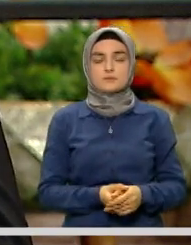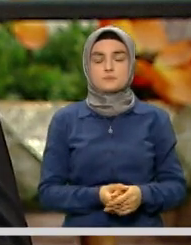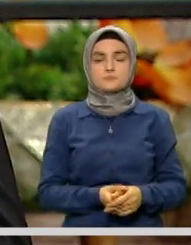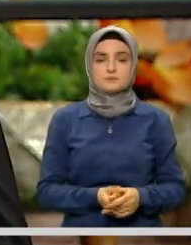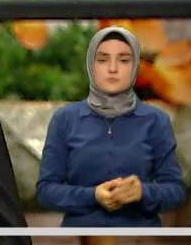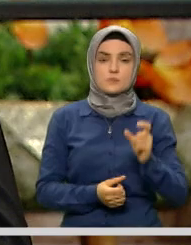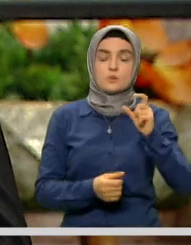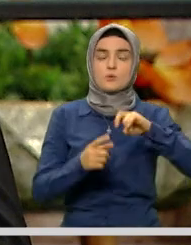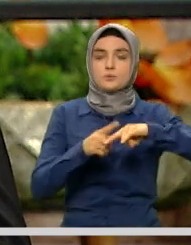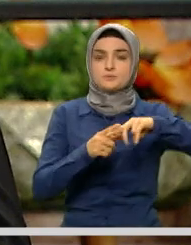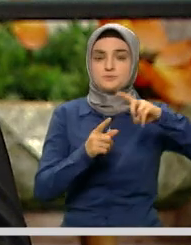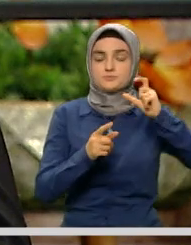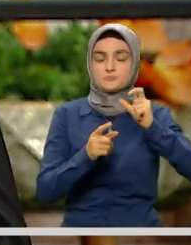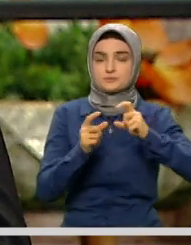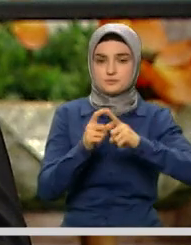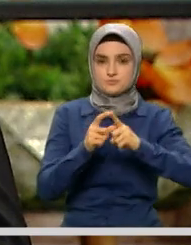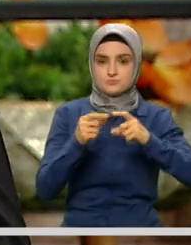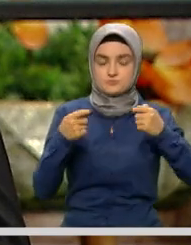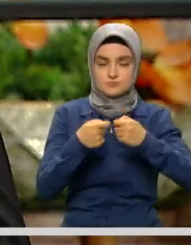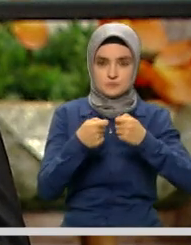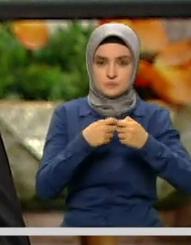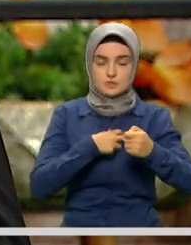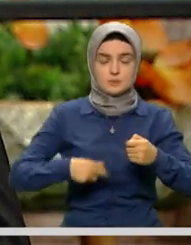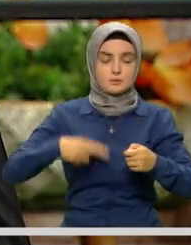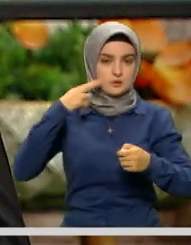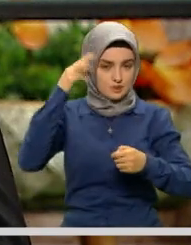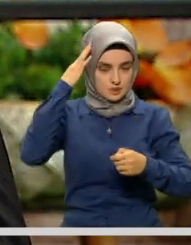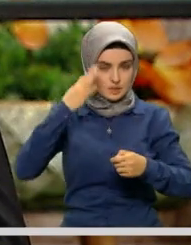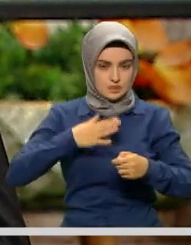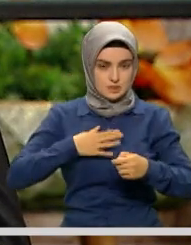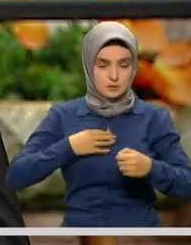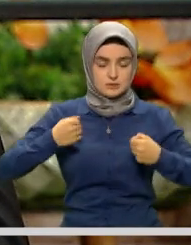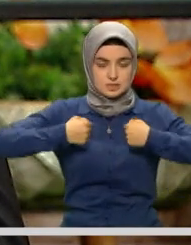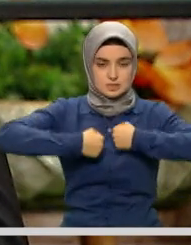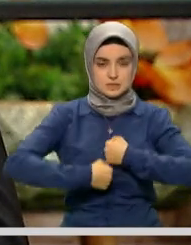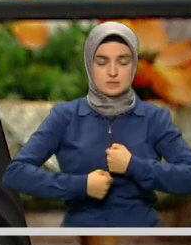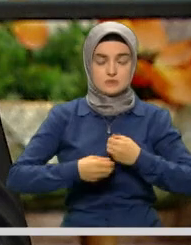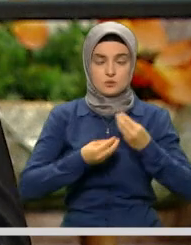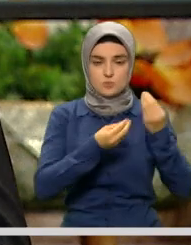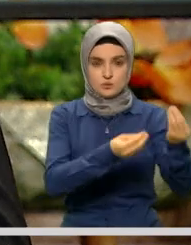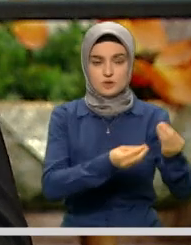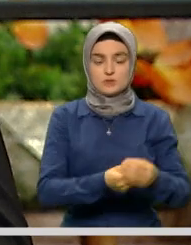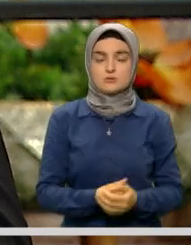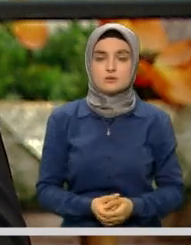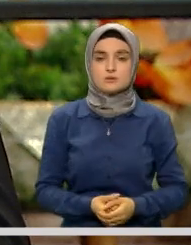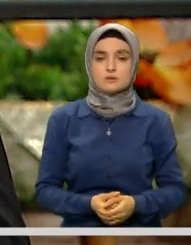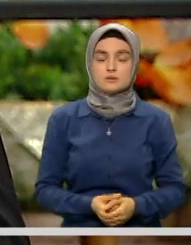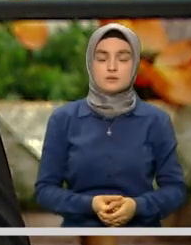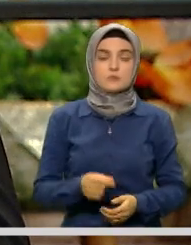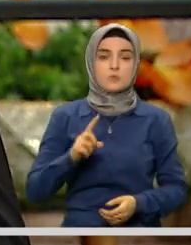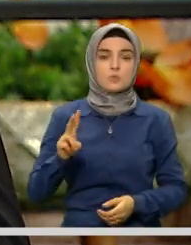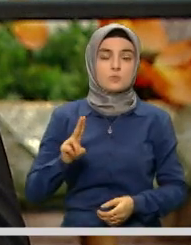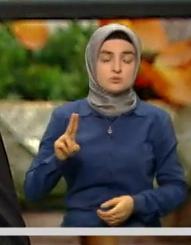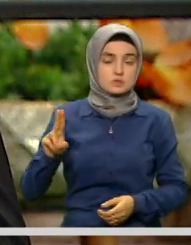Uhud Savaşı'nda Efendimiz Aleyhisselatü Vesselam'ın zırhını verdiği, kendi zırhını da ona giydirdiği bir sahabe. Ve 17 yerinden yara almış